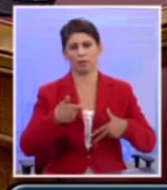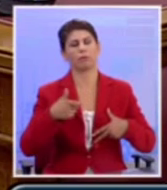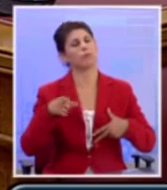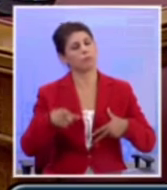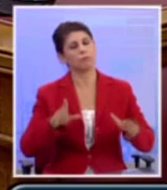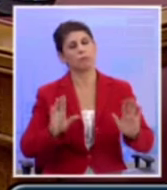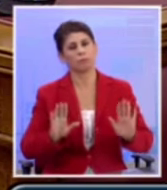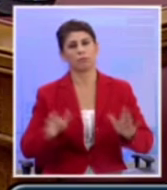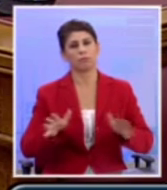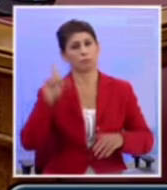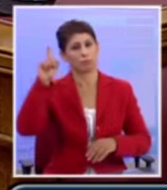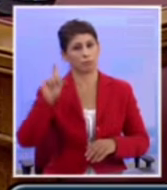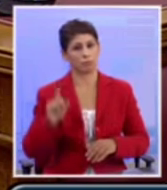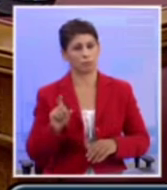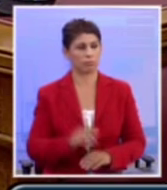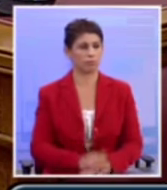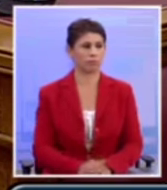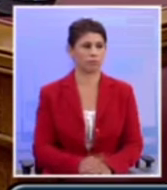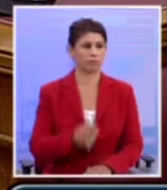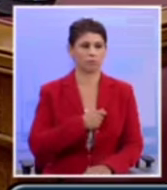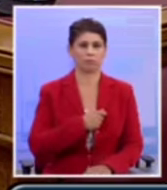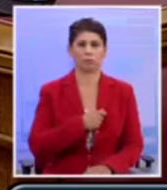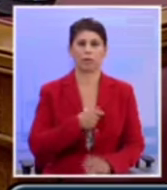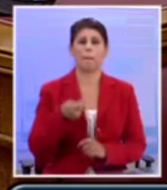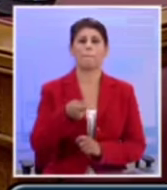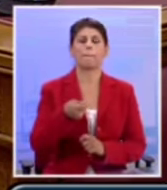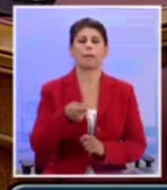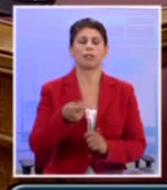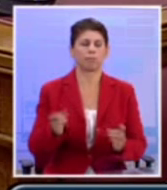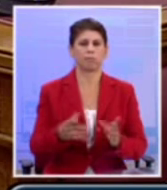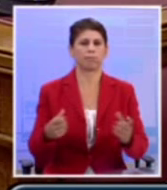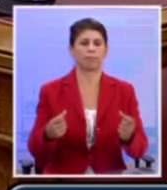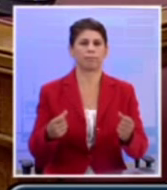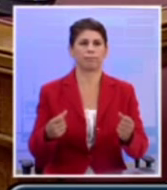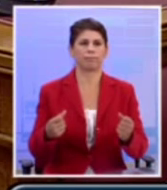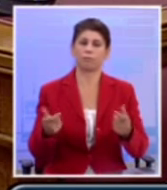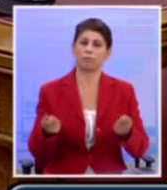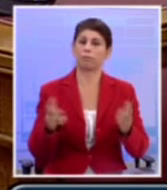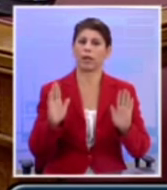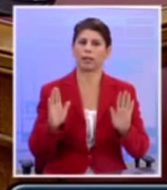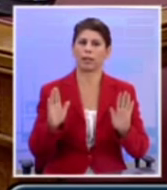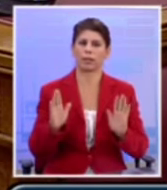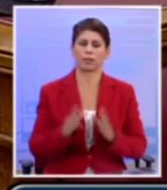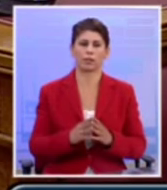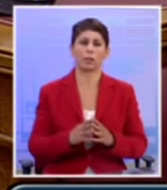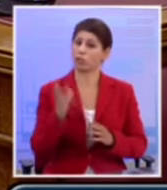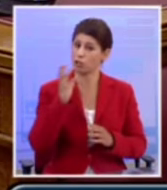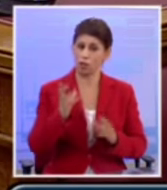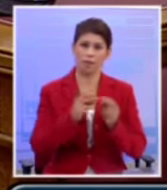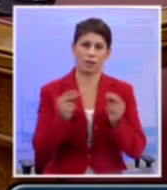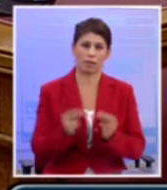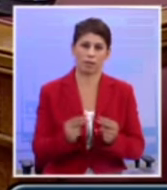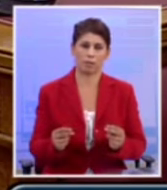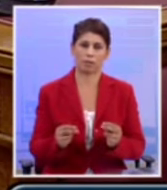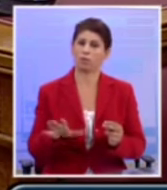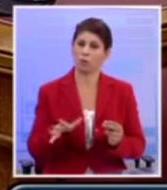αυτό μπορεί ενδεχομένως να θεωρηθεί ως ένα πιστωτικό γεγονός με κάποιες σοβαρές συνέπειες